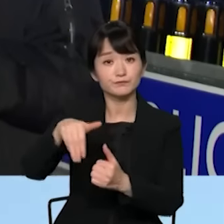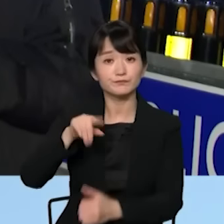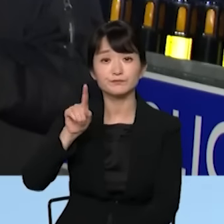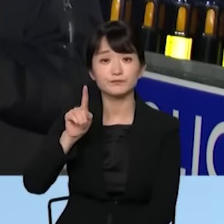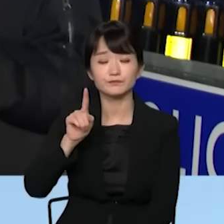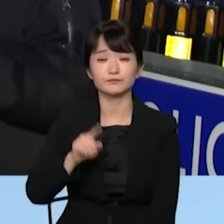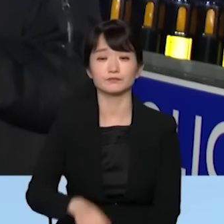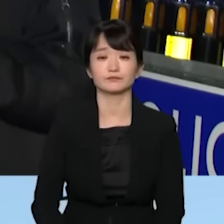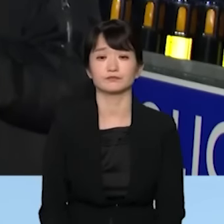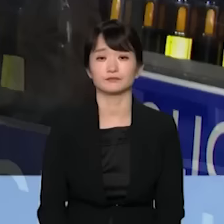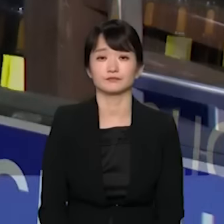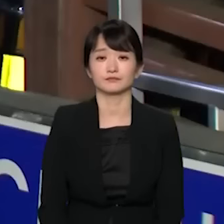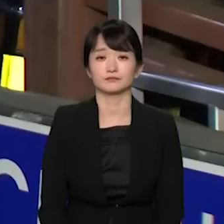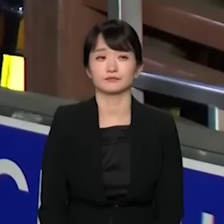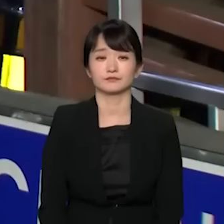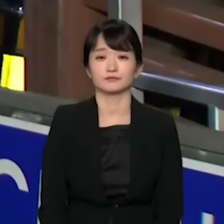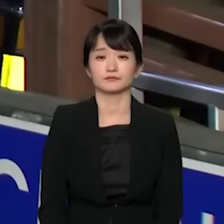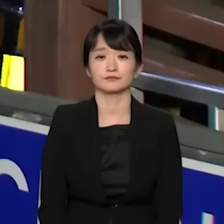어땠습니까?